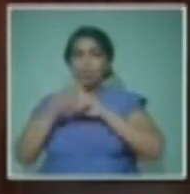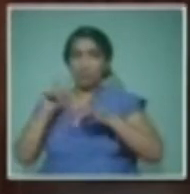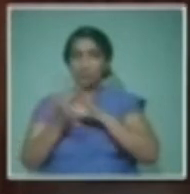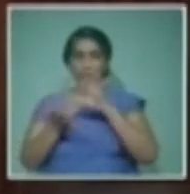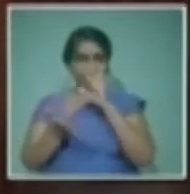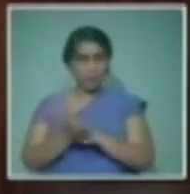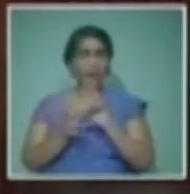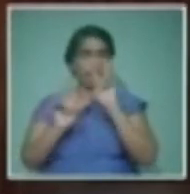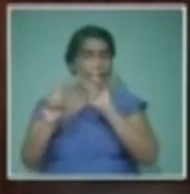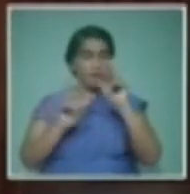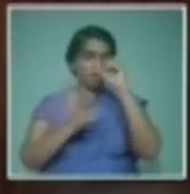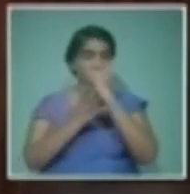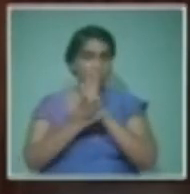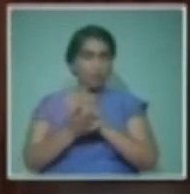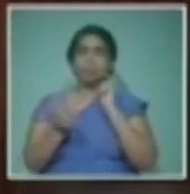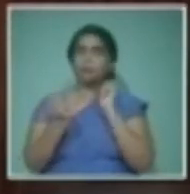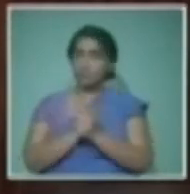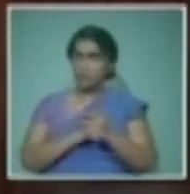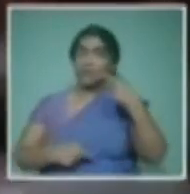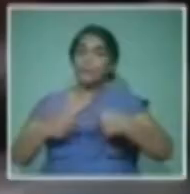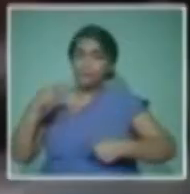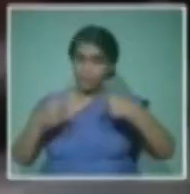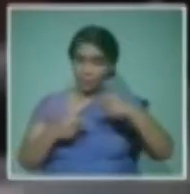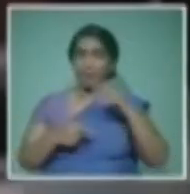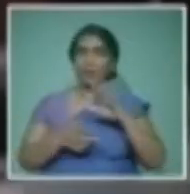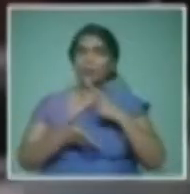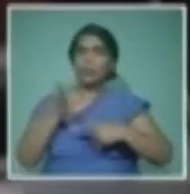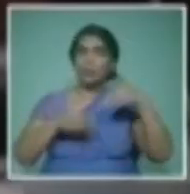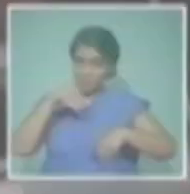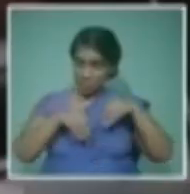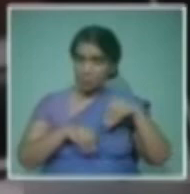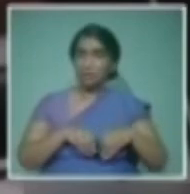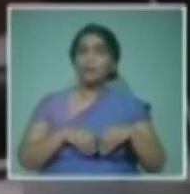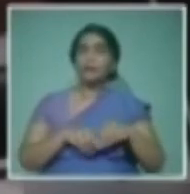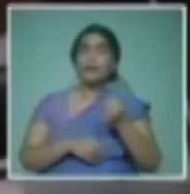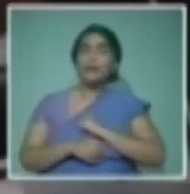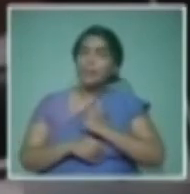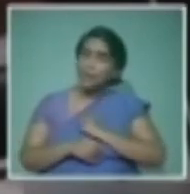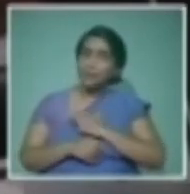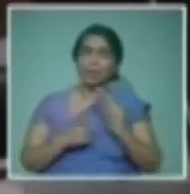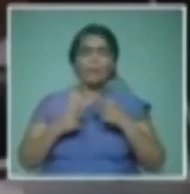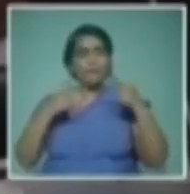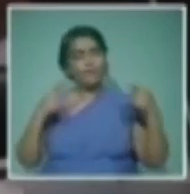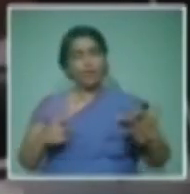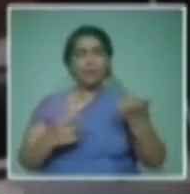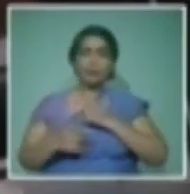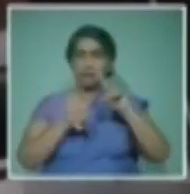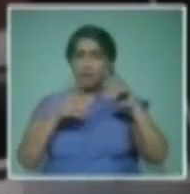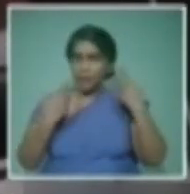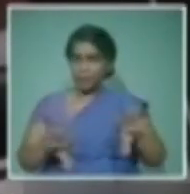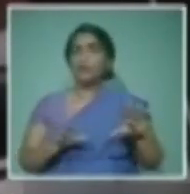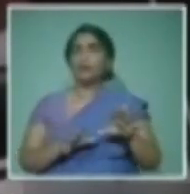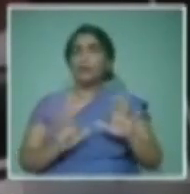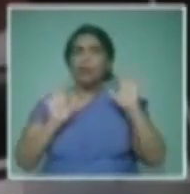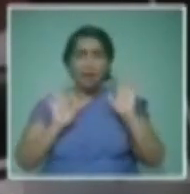කළා 22 වෙනි ආණ්ඩුක්‍රම ව්‍යවස්ථා සංශෝධනයේ විවාදයට ගන්න, ඡන්ද විමසීම කරන්න, කැමති කෙනෙකුට විරුද්ධව ඡන්ද දෙන්න, කැමති කෙනෙක් පක්ෂ වෙන්න